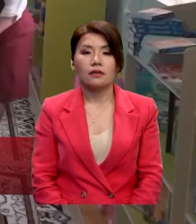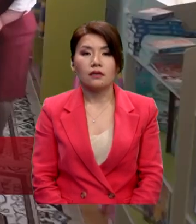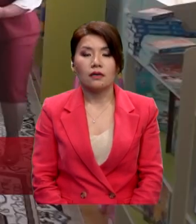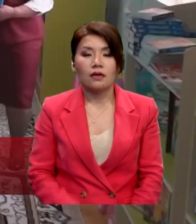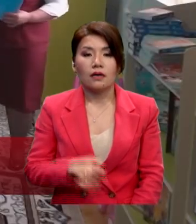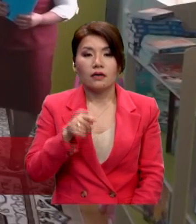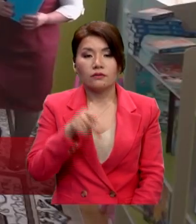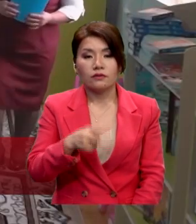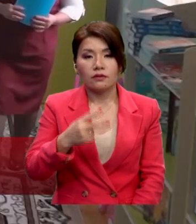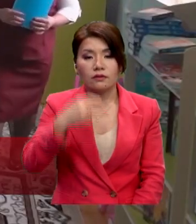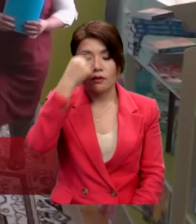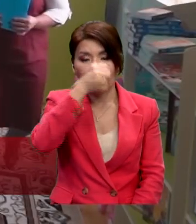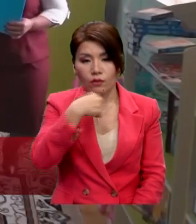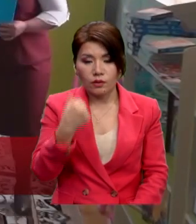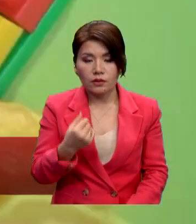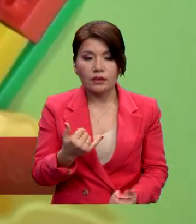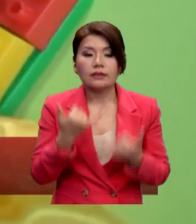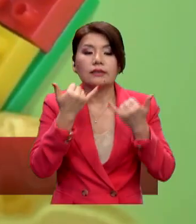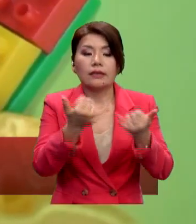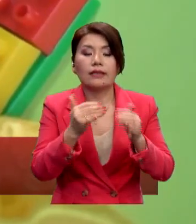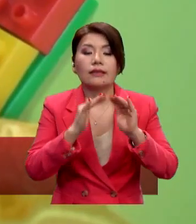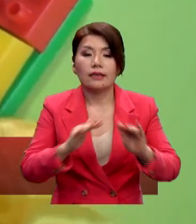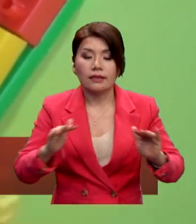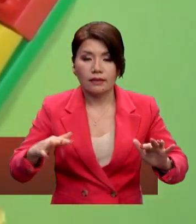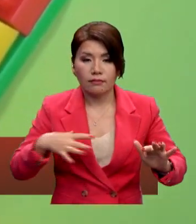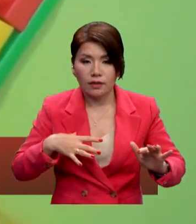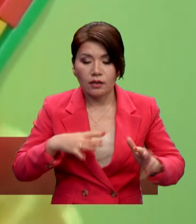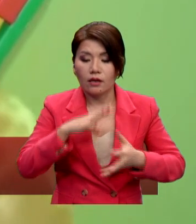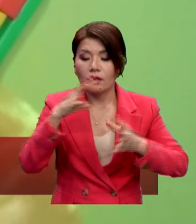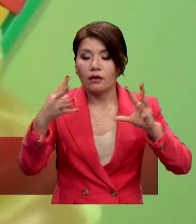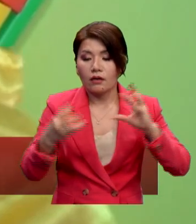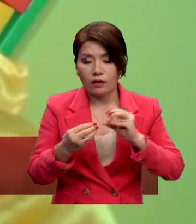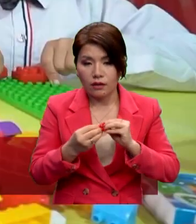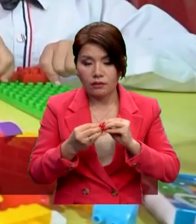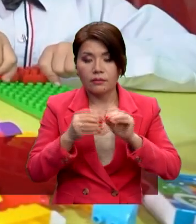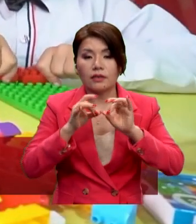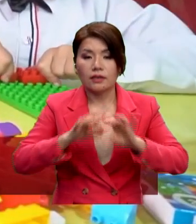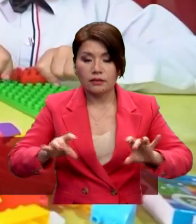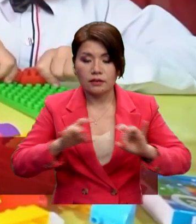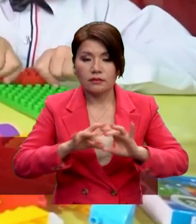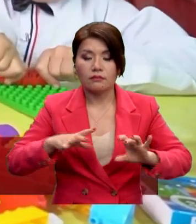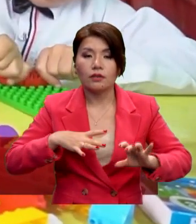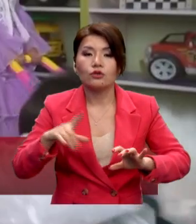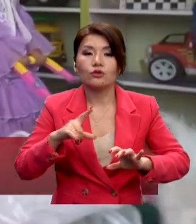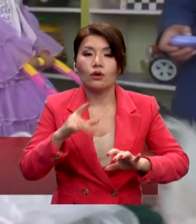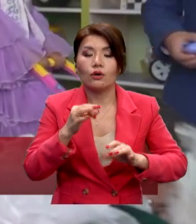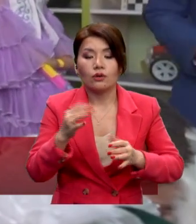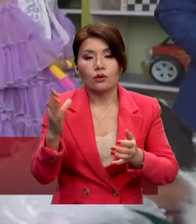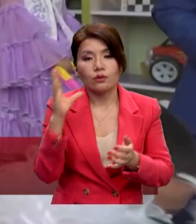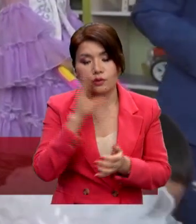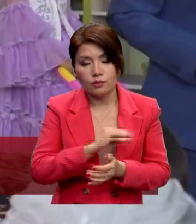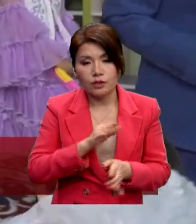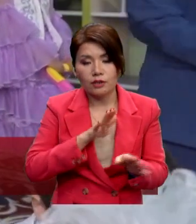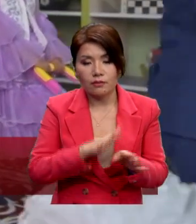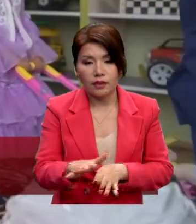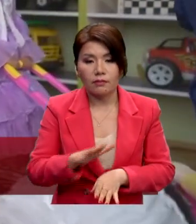Уходящий год был ознаменован годом детей. Правительство уже подвело свои итоги и, в принципе, по их аналитике, он прошел успешно.